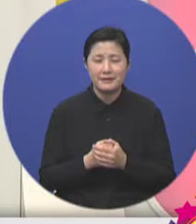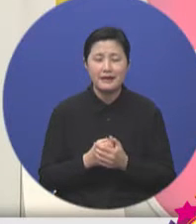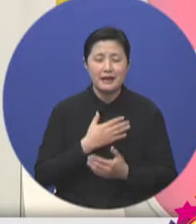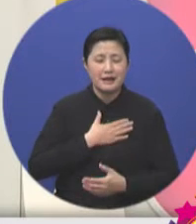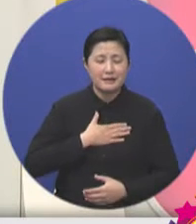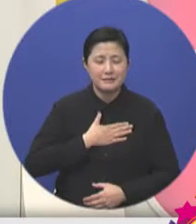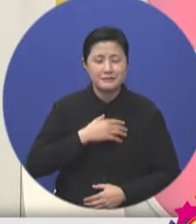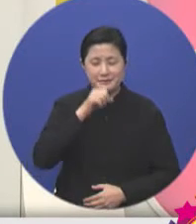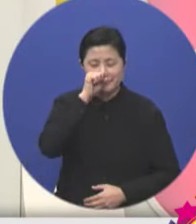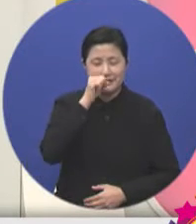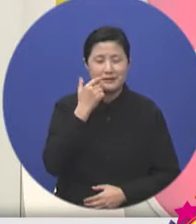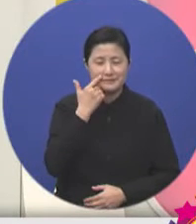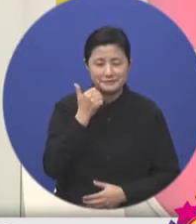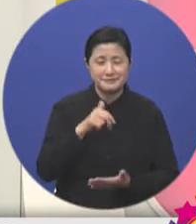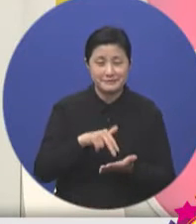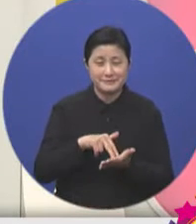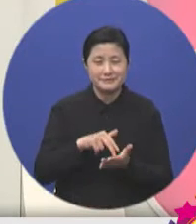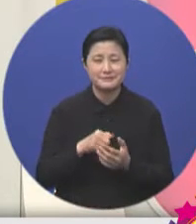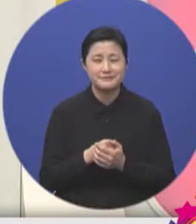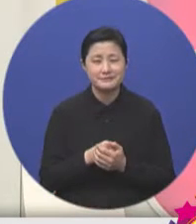기분 좋다.